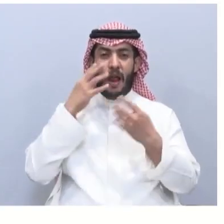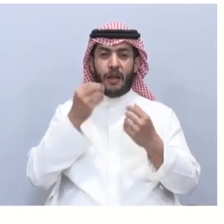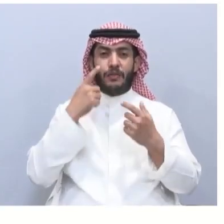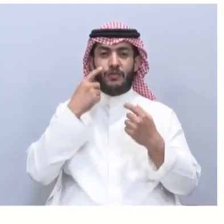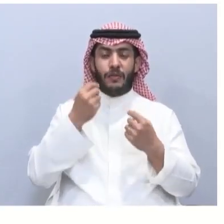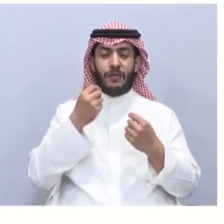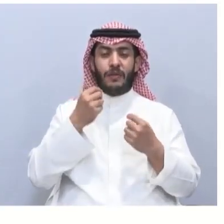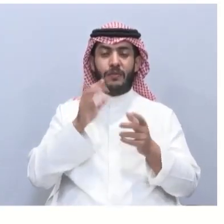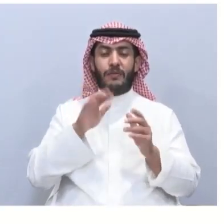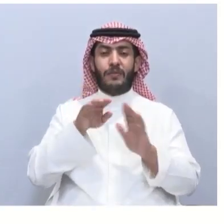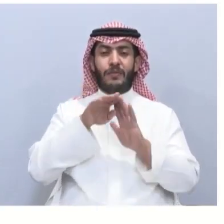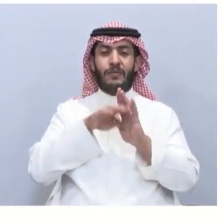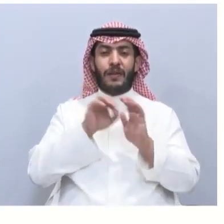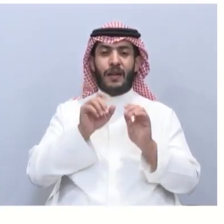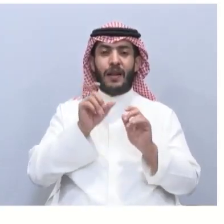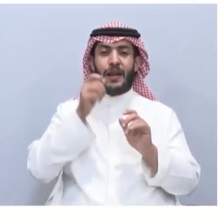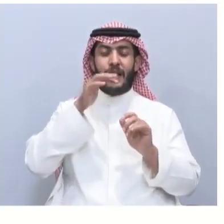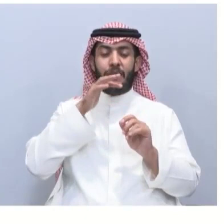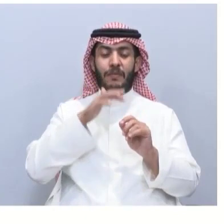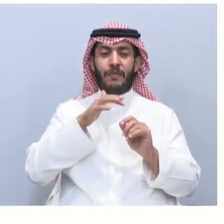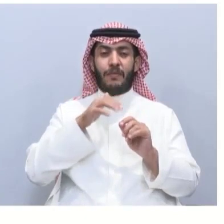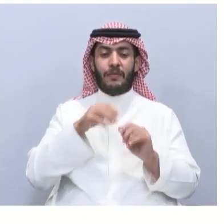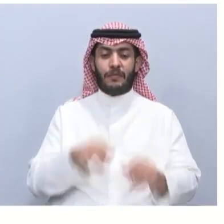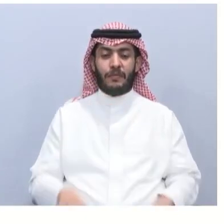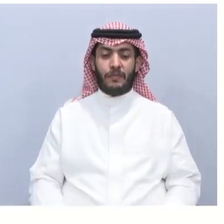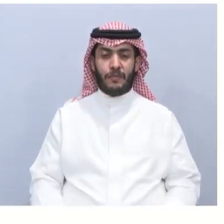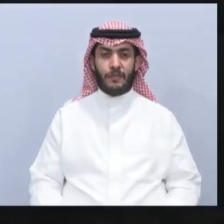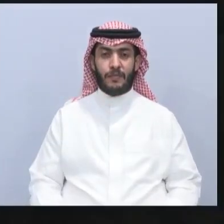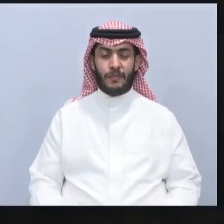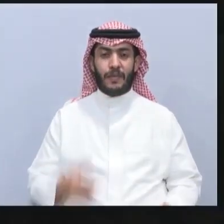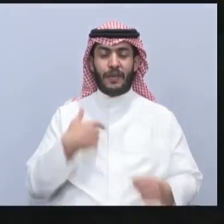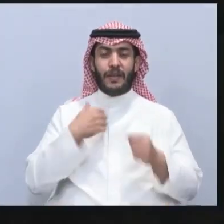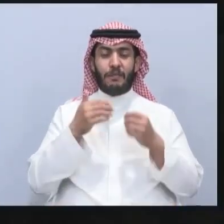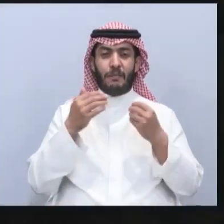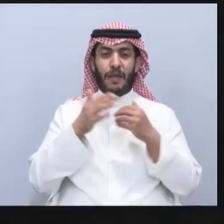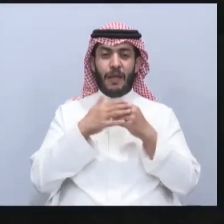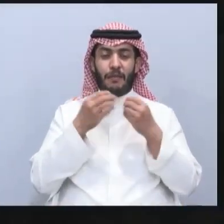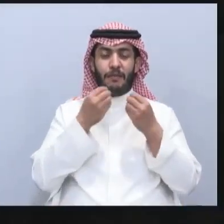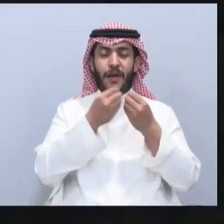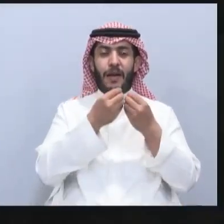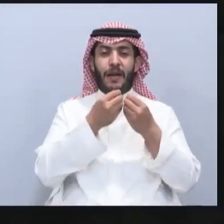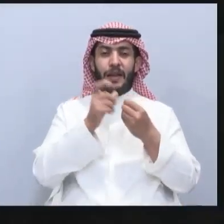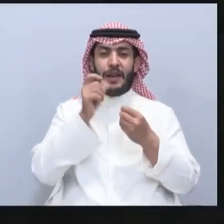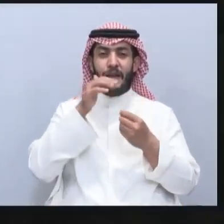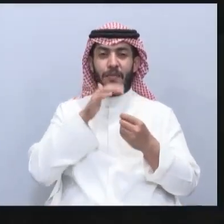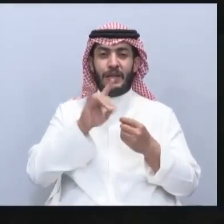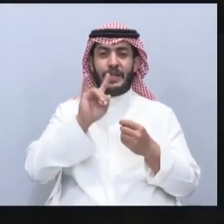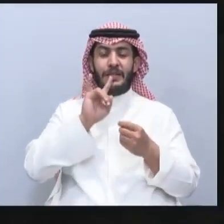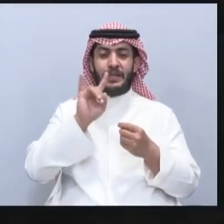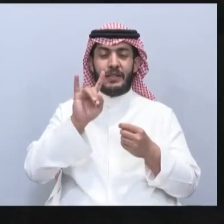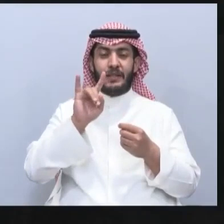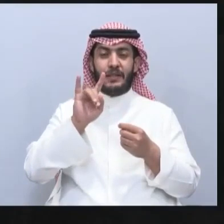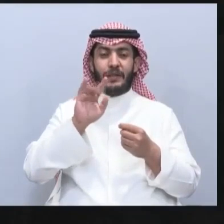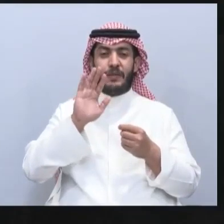وكان يصف لنا حال النبي صلى الله عليه وسلم فيقول خدمت النبي صلى الله عليه وسلم عشر سنين